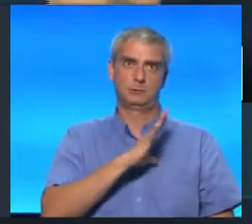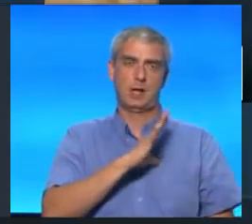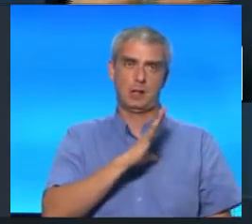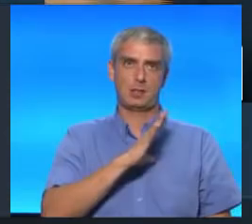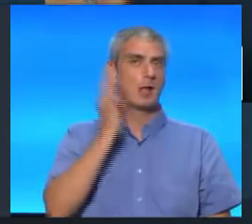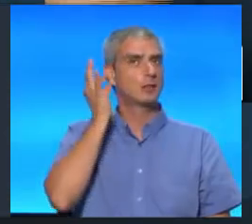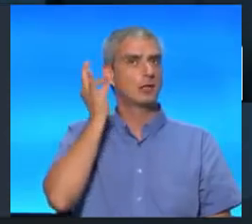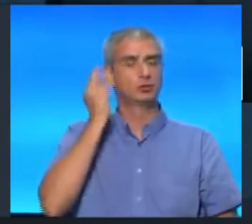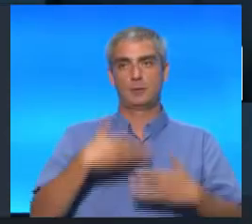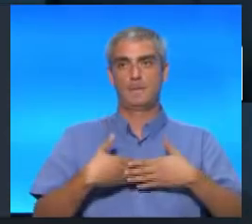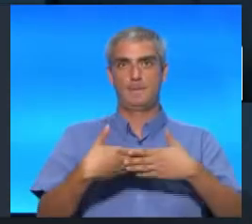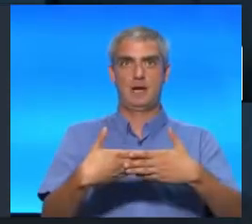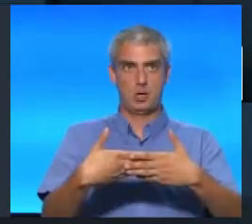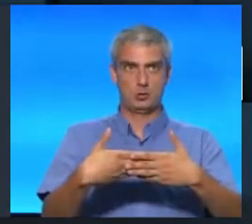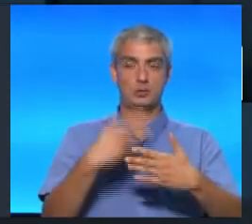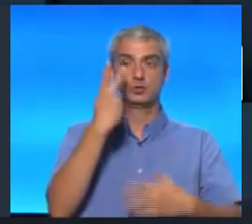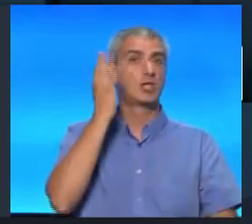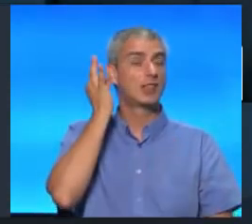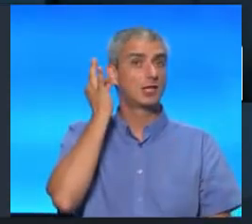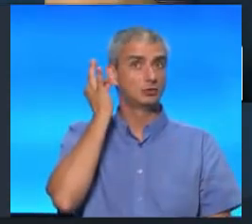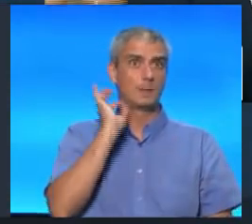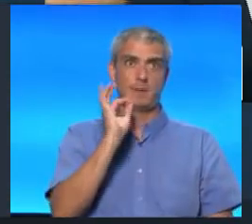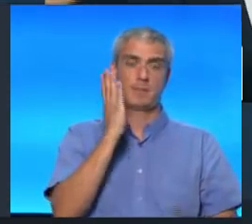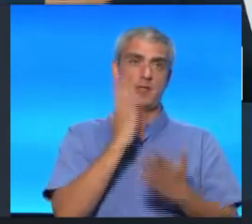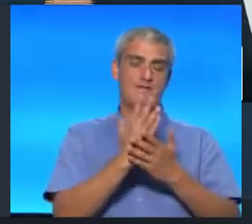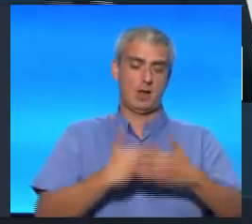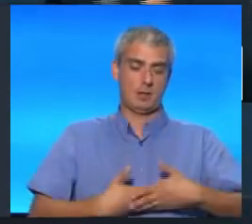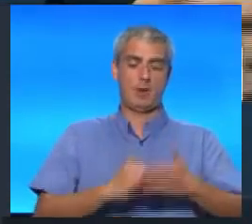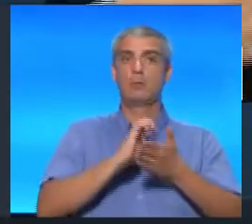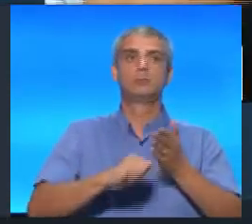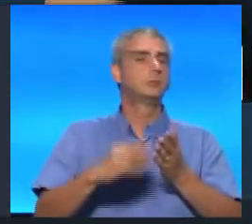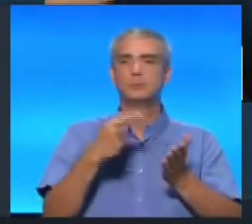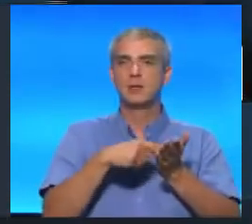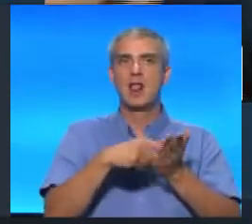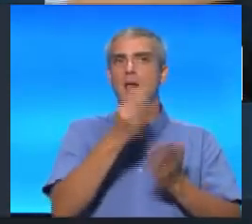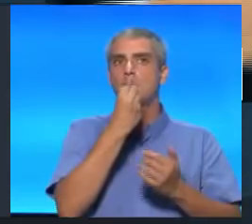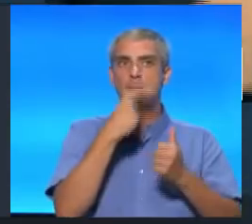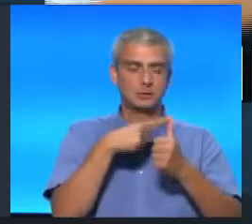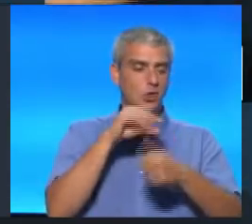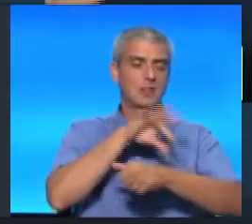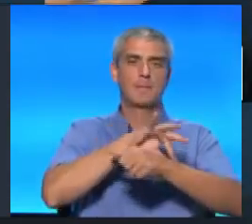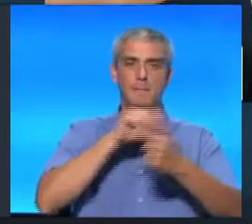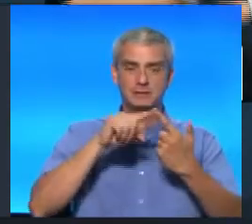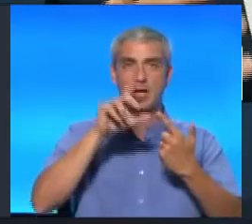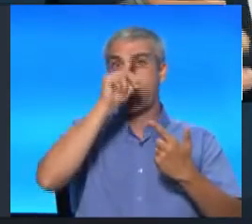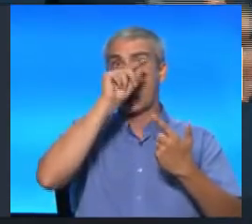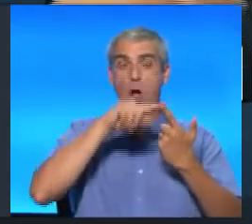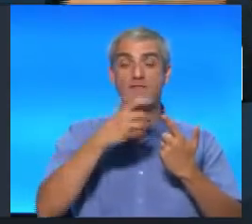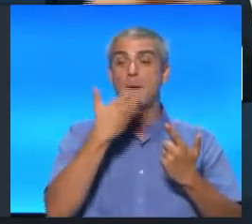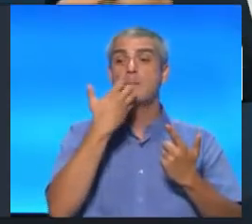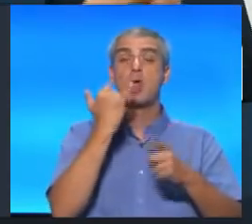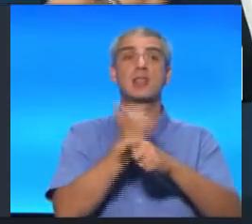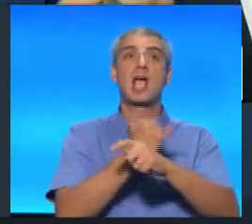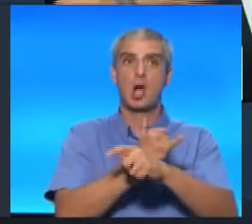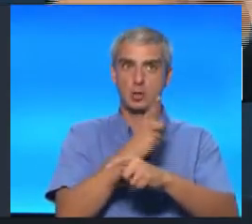לנשים בהיריון, וכאמור, שתי נשים באמת כבר הפילו, נדבקים זה במזון, זה יכול להיות בבשר, בעוף, בפירות, בירקות,